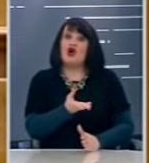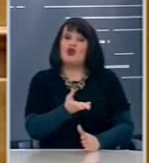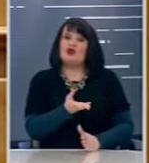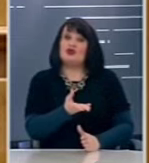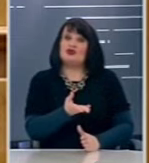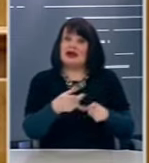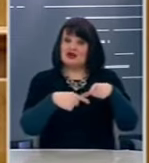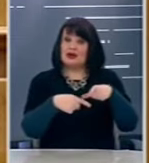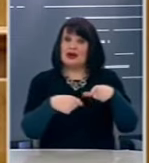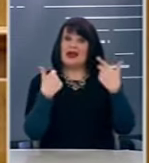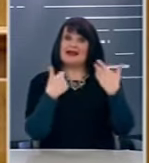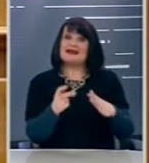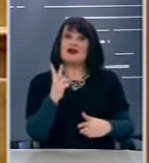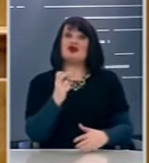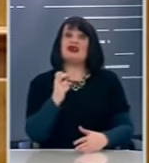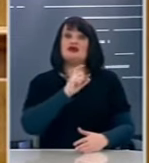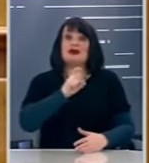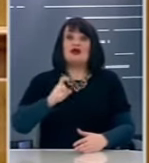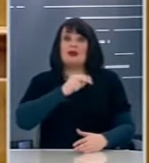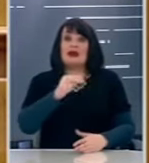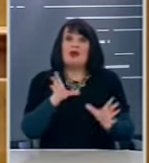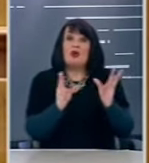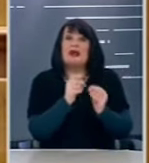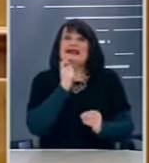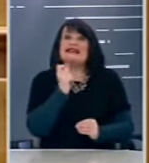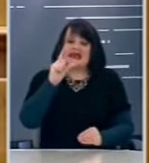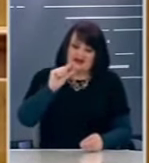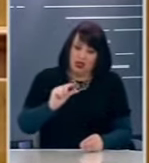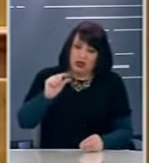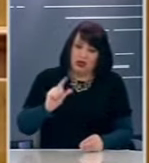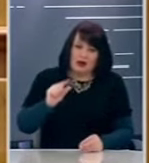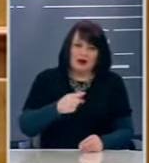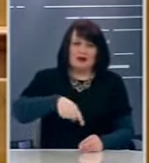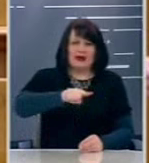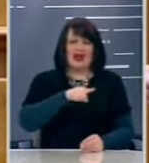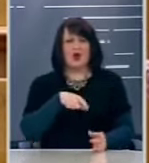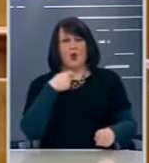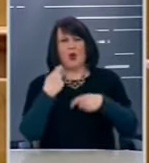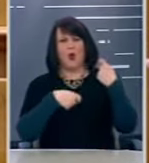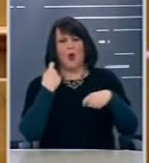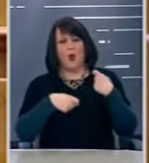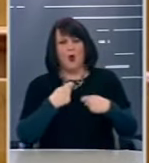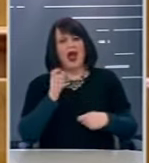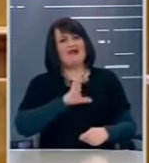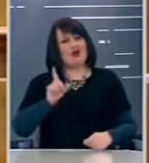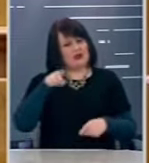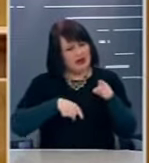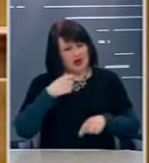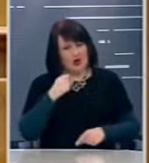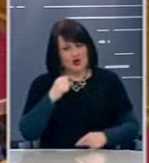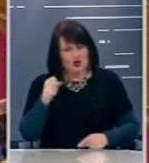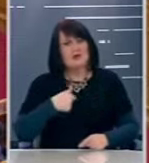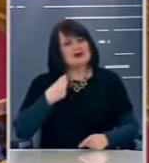σύνταξη, 620 εκατομμύρια ευρώ στους χαμηλοσυνταξιούχους. Παρά τις αντιρρήσεις και κάποιων εκ των πιστωτών, όχι όλων,